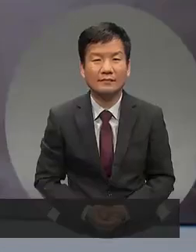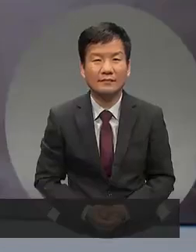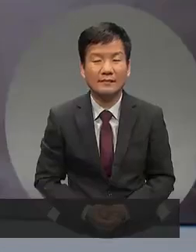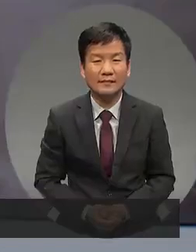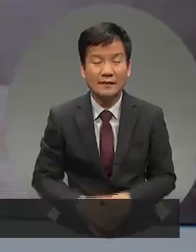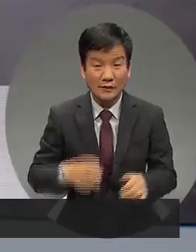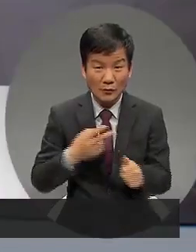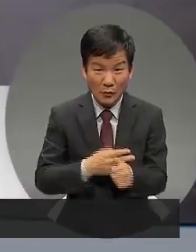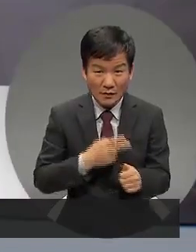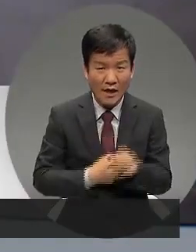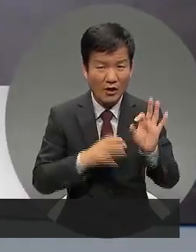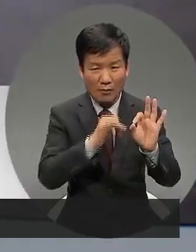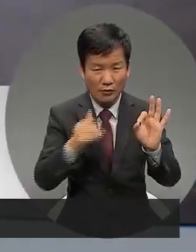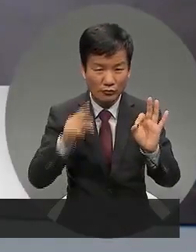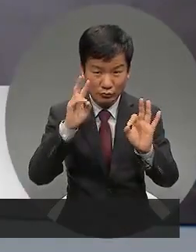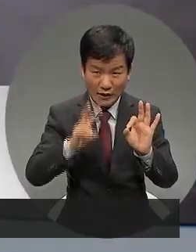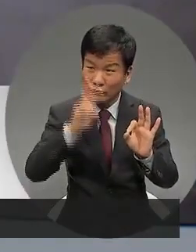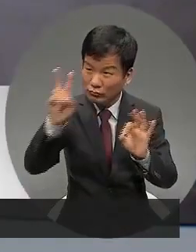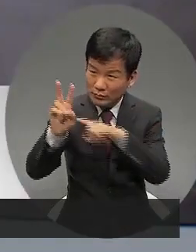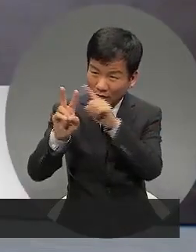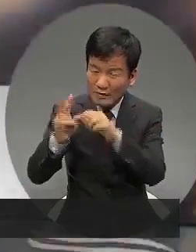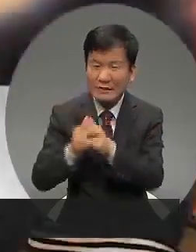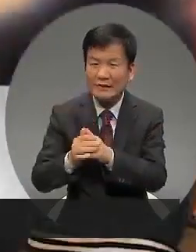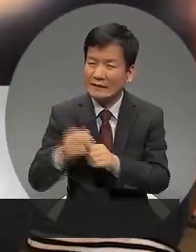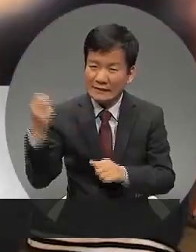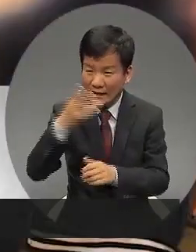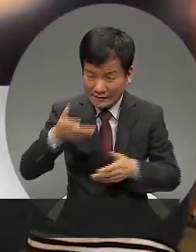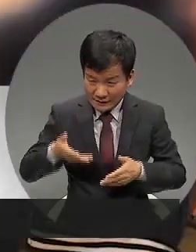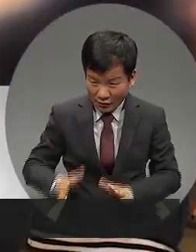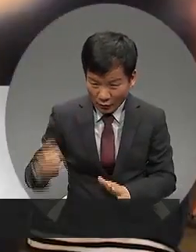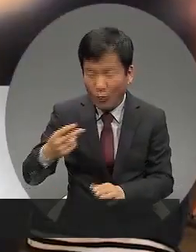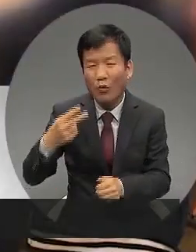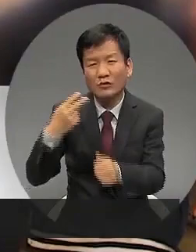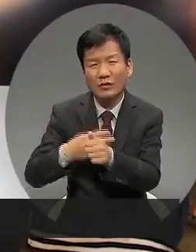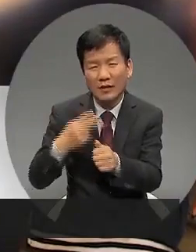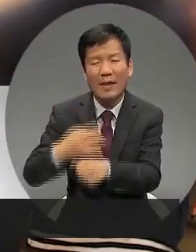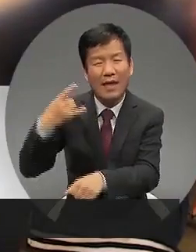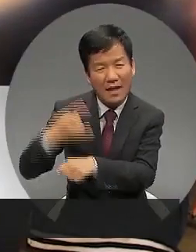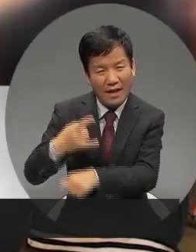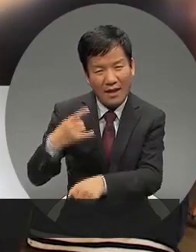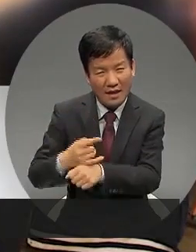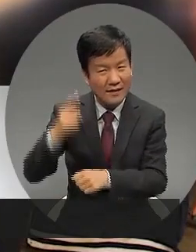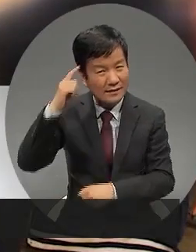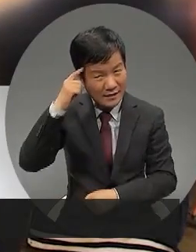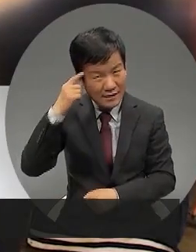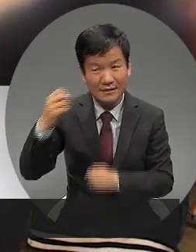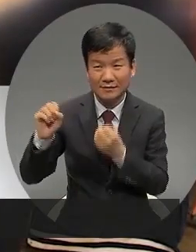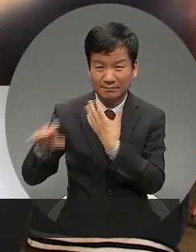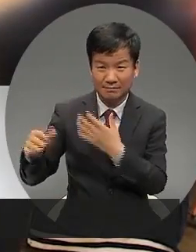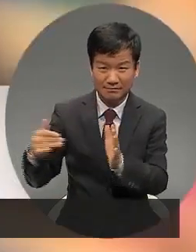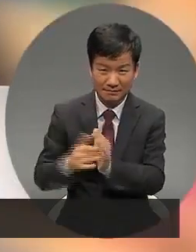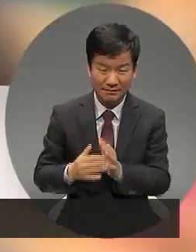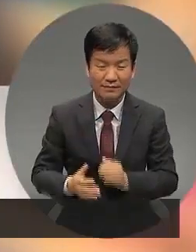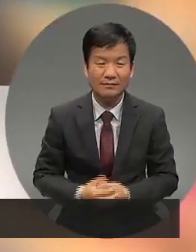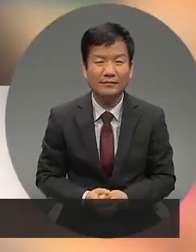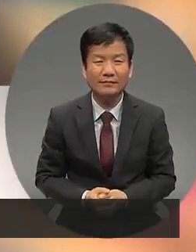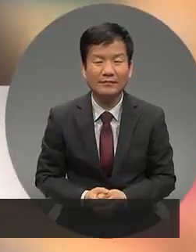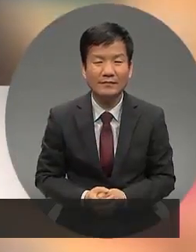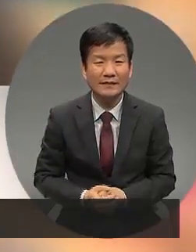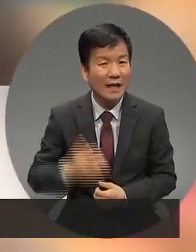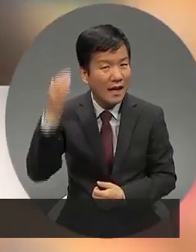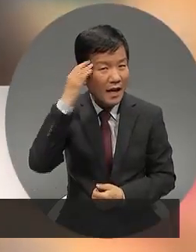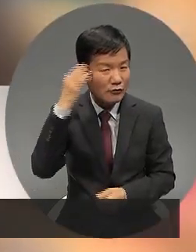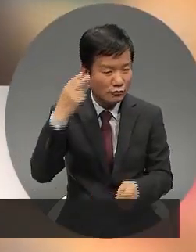현직 교사 명 중 두 명 정도만 다시 태어나도 교직을 선택하겠다고 생각하는 것으로 나타났습니다